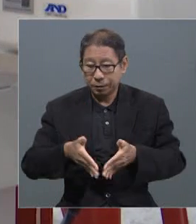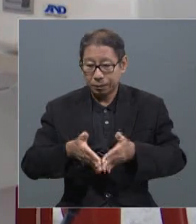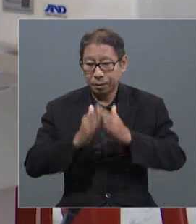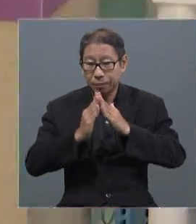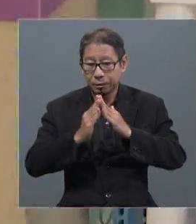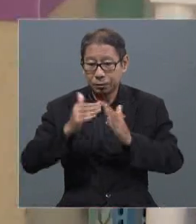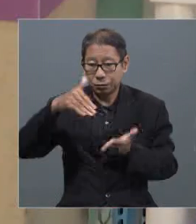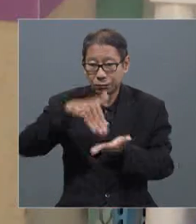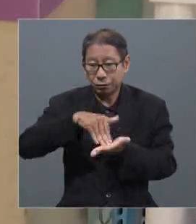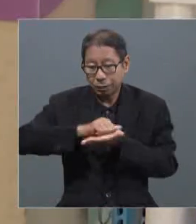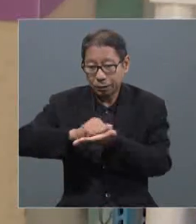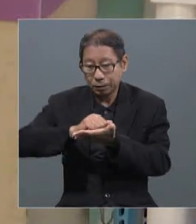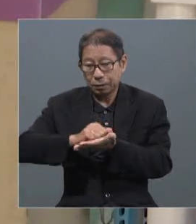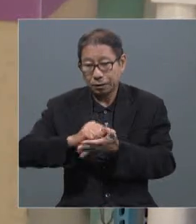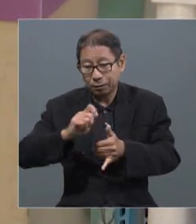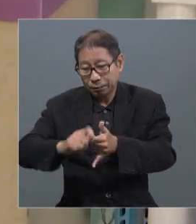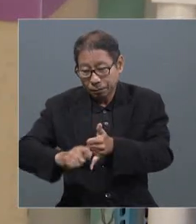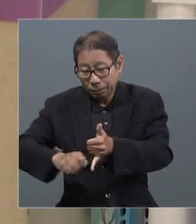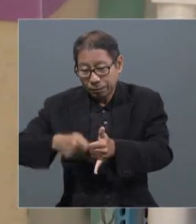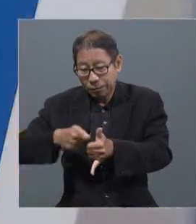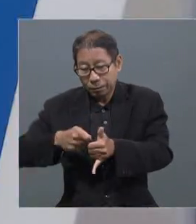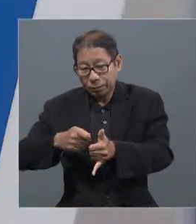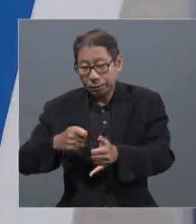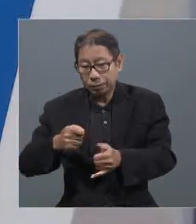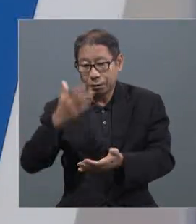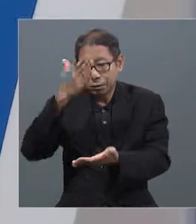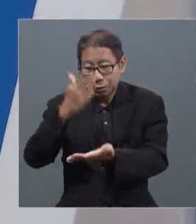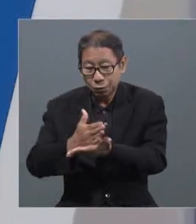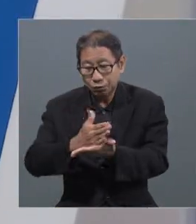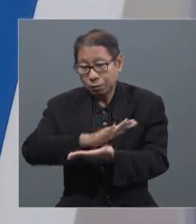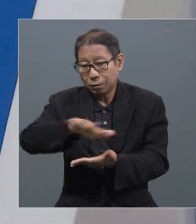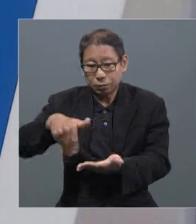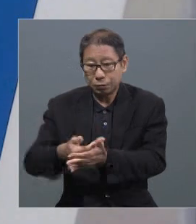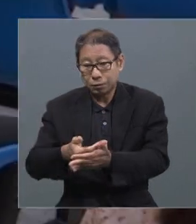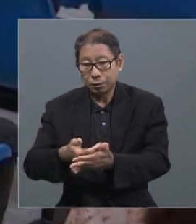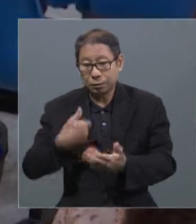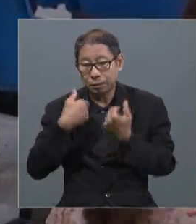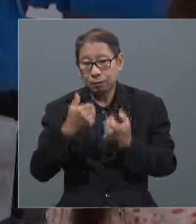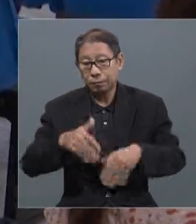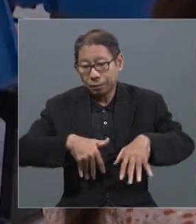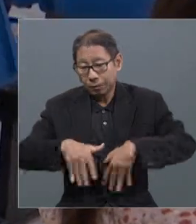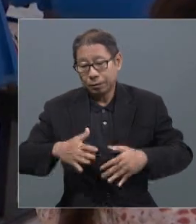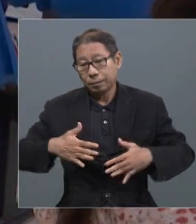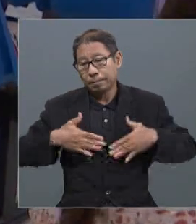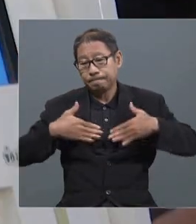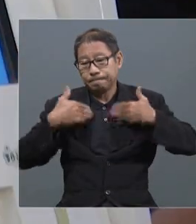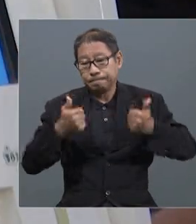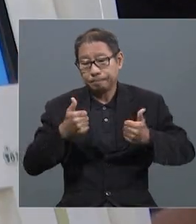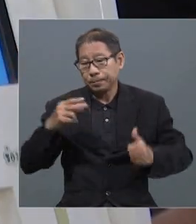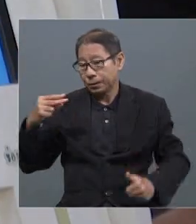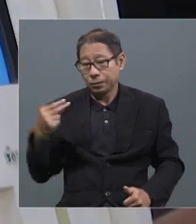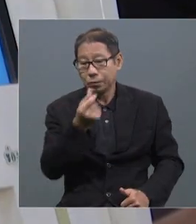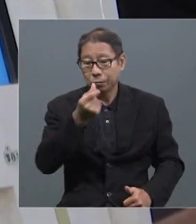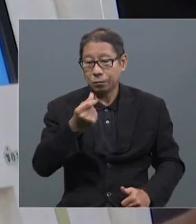ขภาพและบริการชาวต่างชาติแบบ One Stop Service ประชาชนได้รับความสะดวกรวดเร็วนับว่า